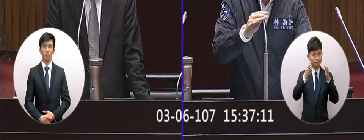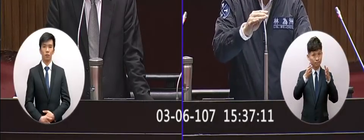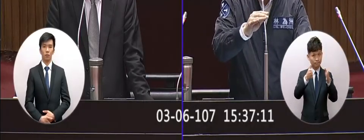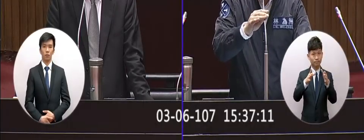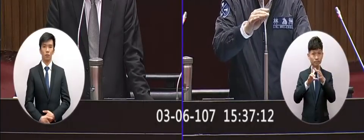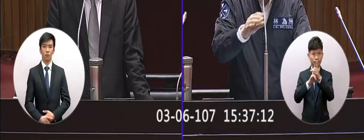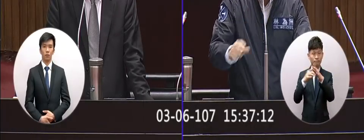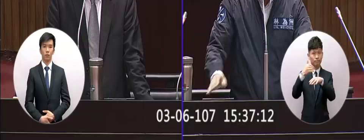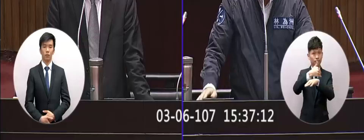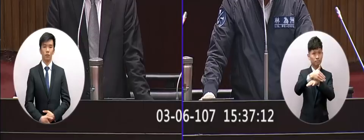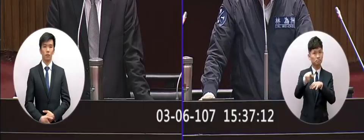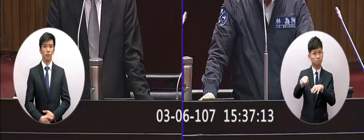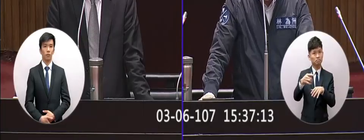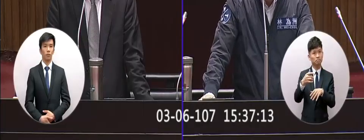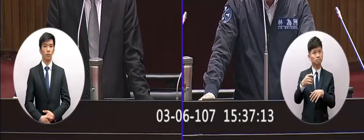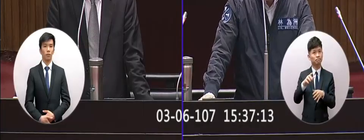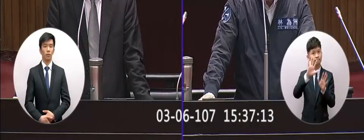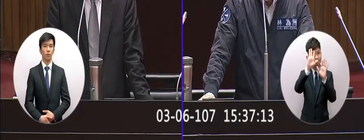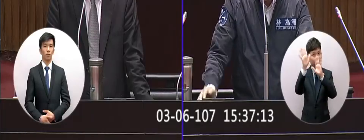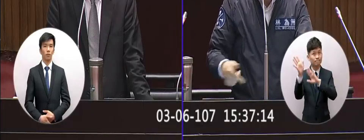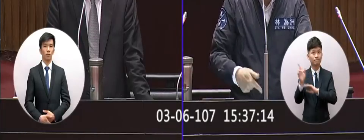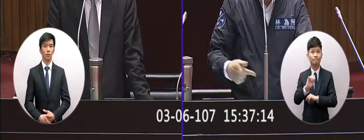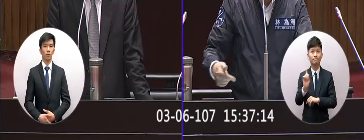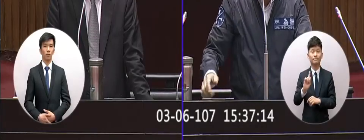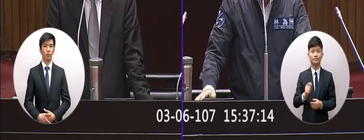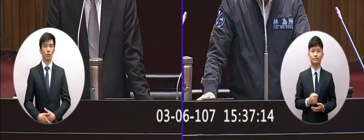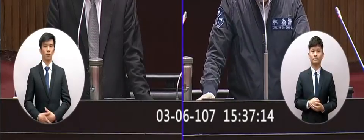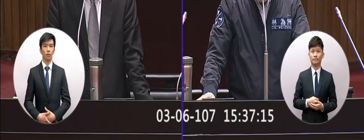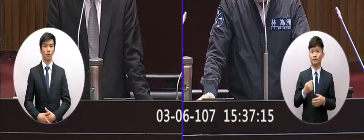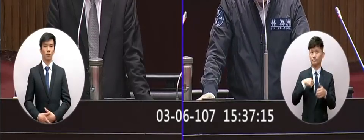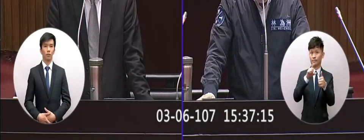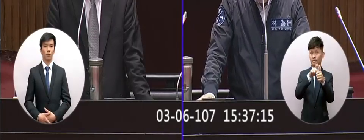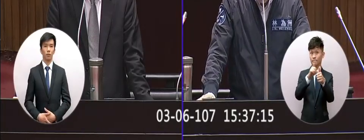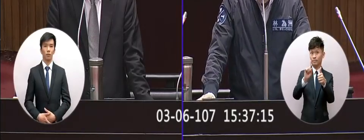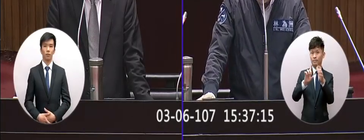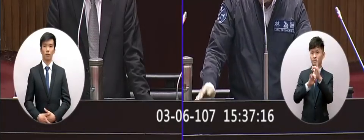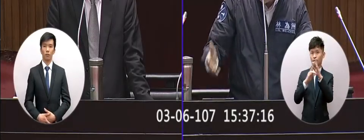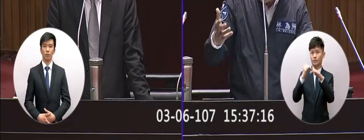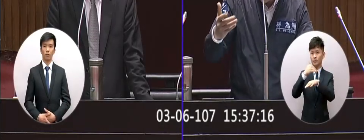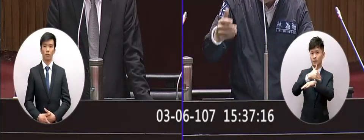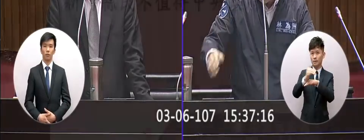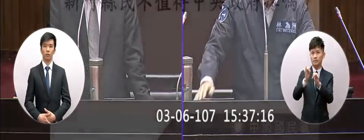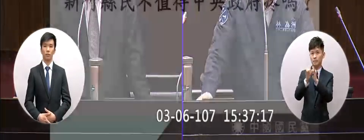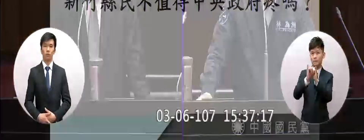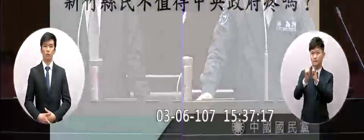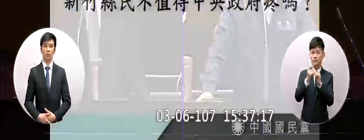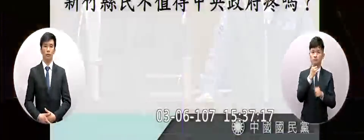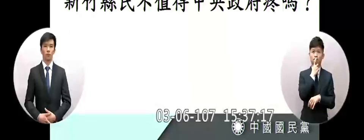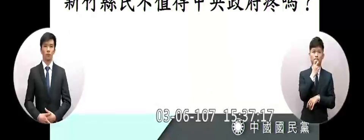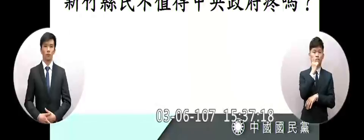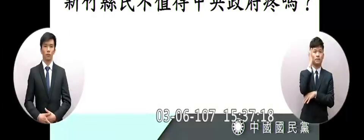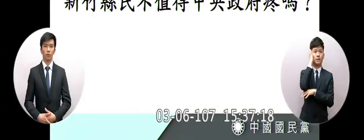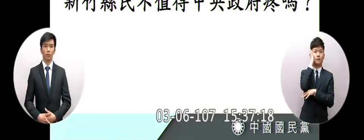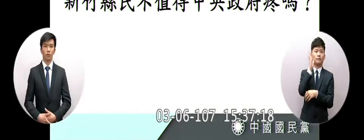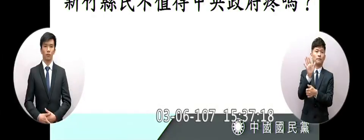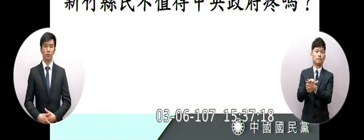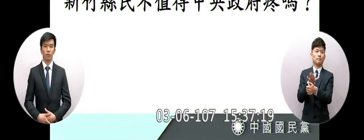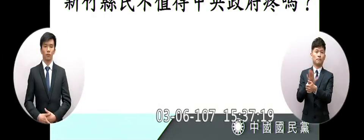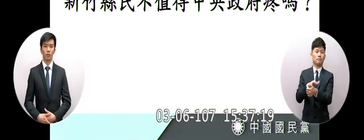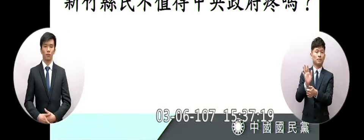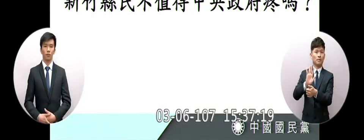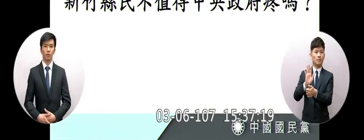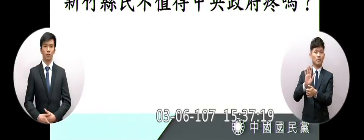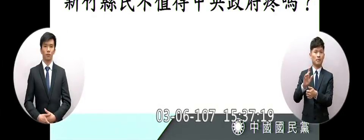竹县目前的状况。那我的题目是说，新竹县民不值得中央政府疼爱吗？